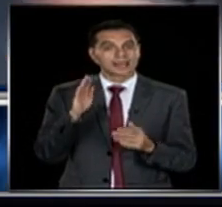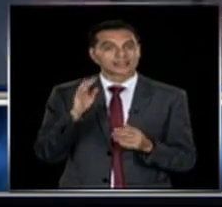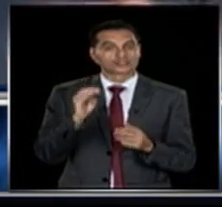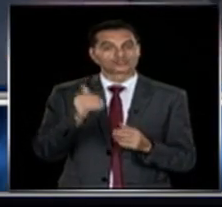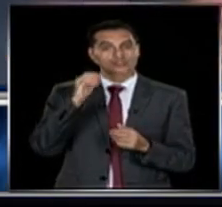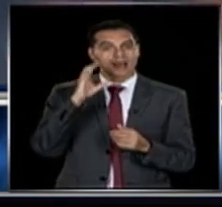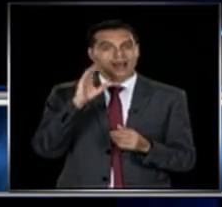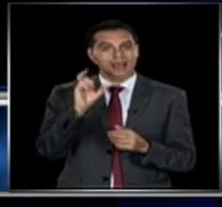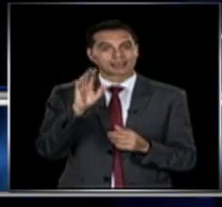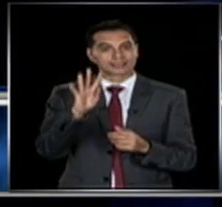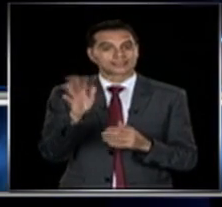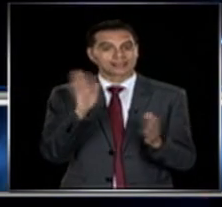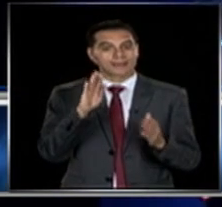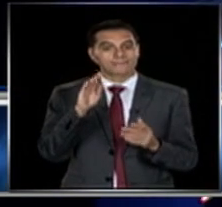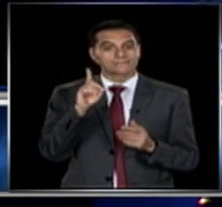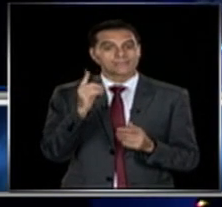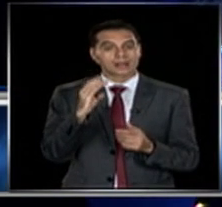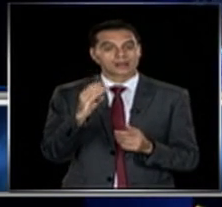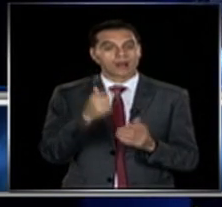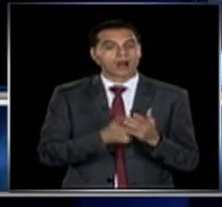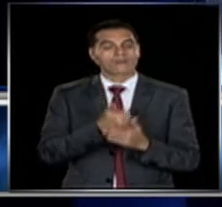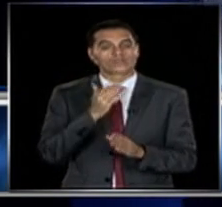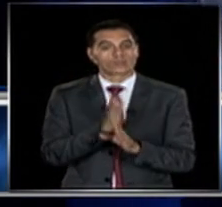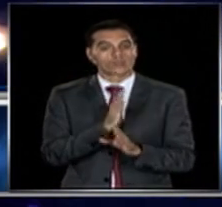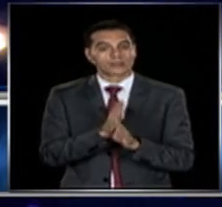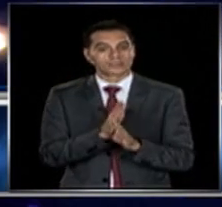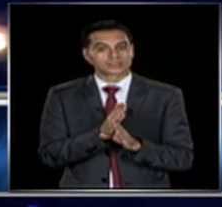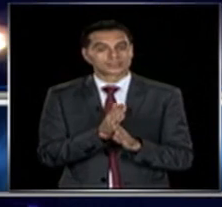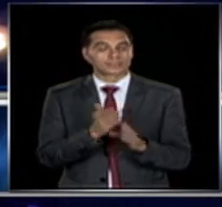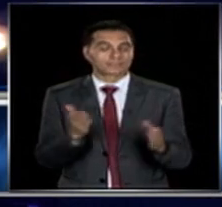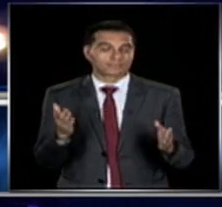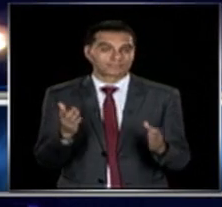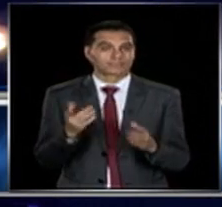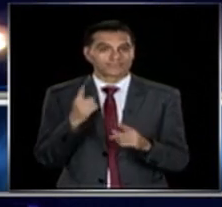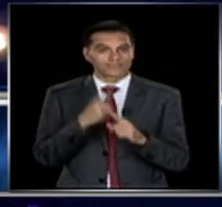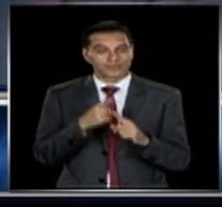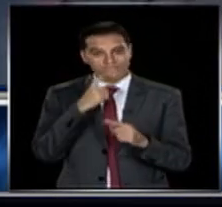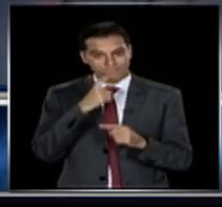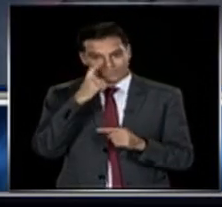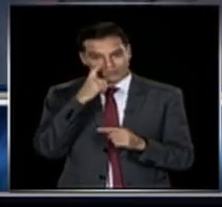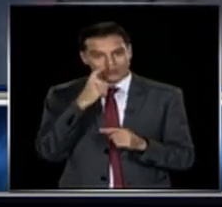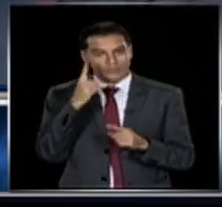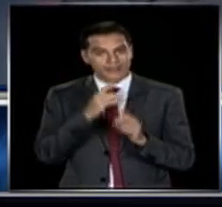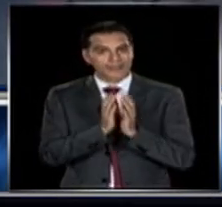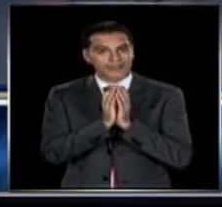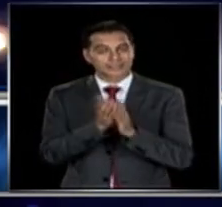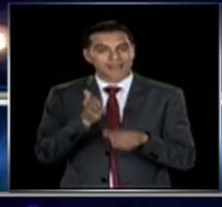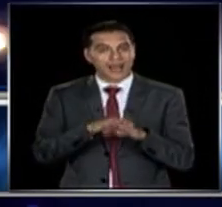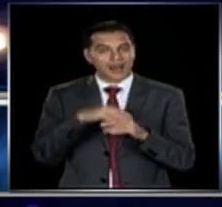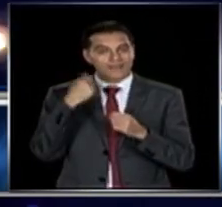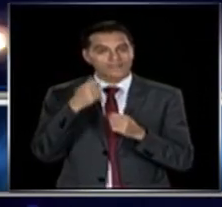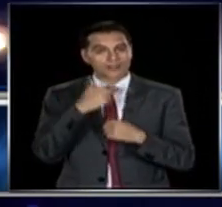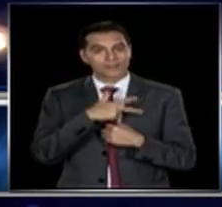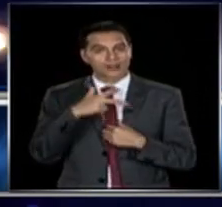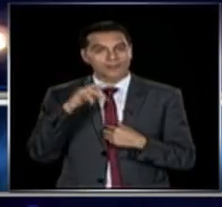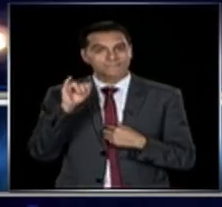النبوي. أنا بحبه جدا. وطبعا خد جائزة عن فيلم المصير، جائزة السينما